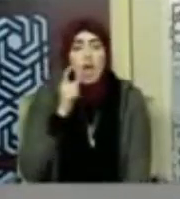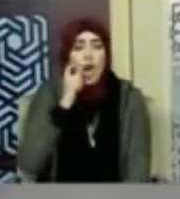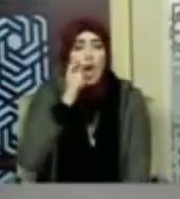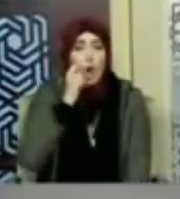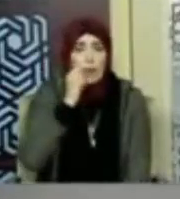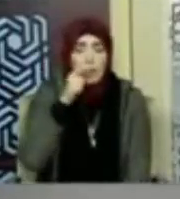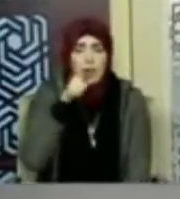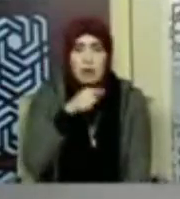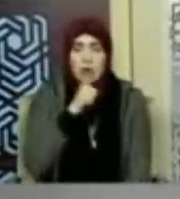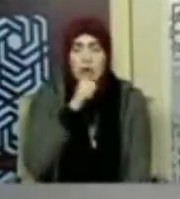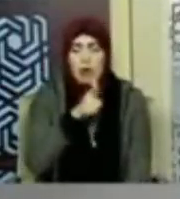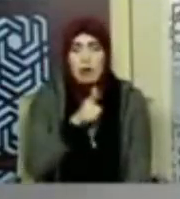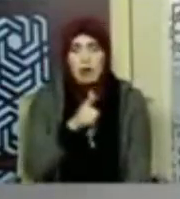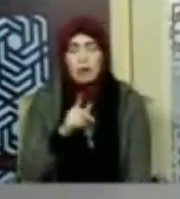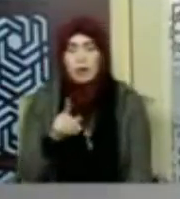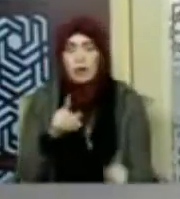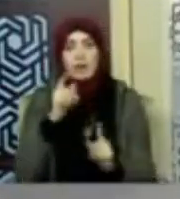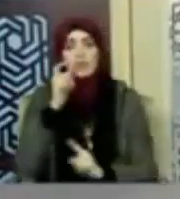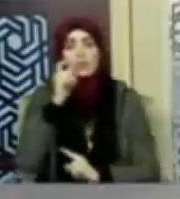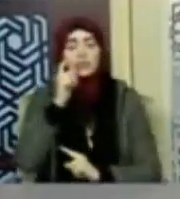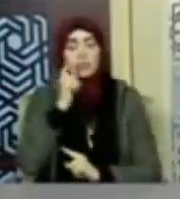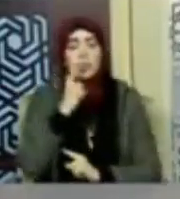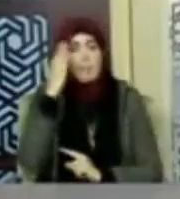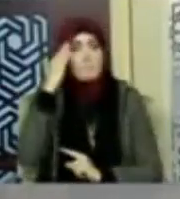استوقفته امرأة شابة في الطريق